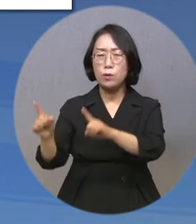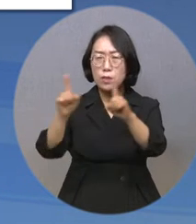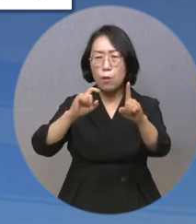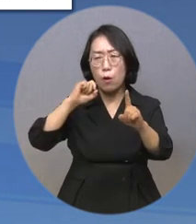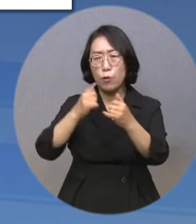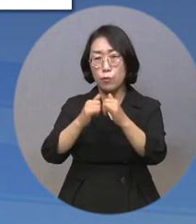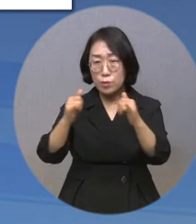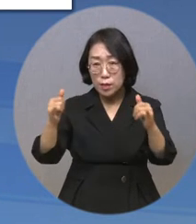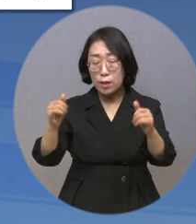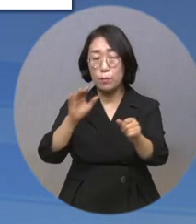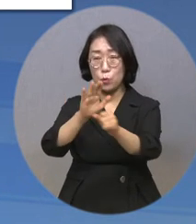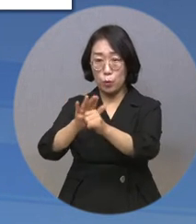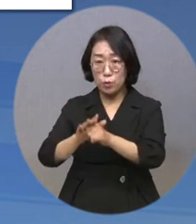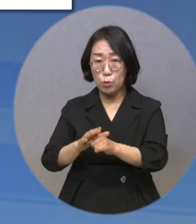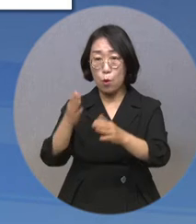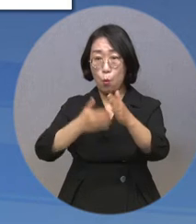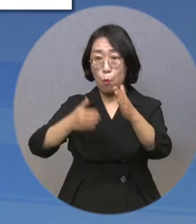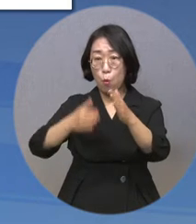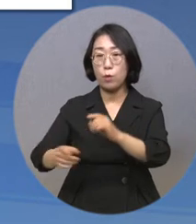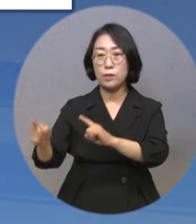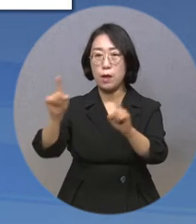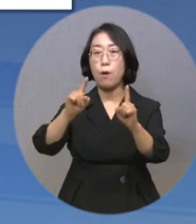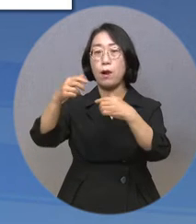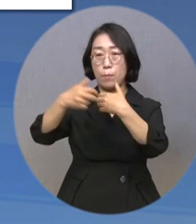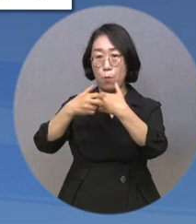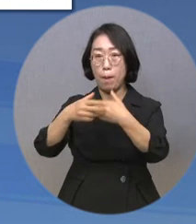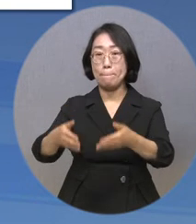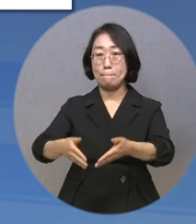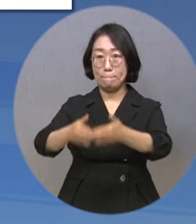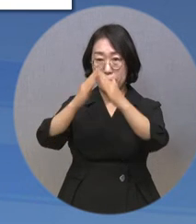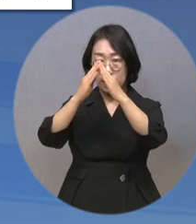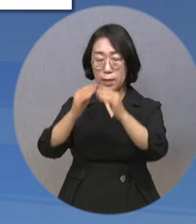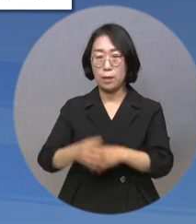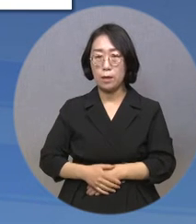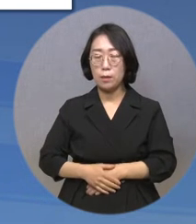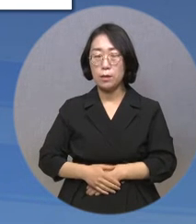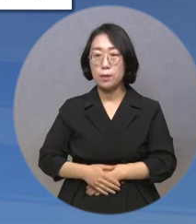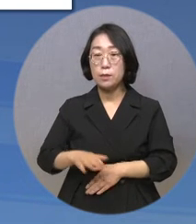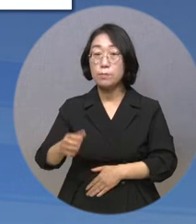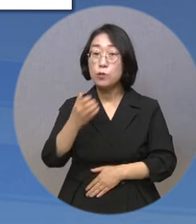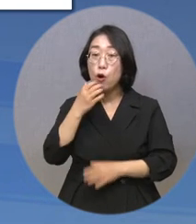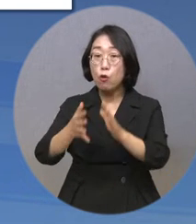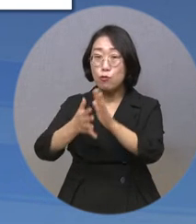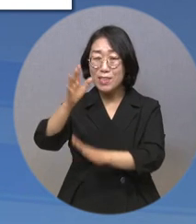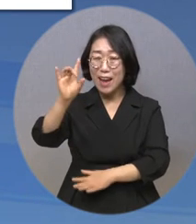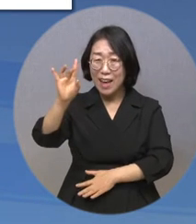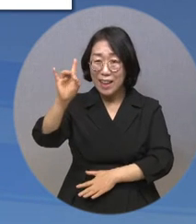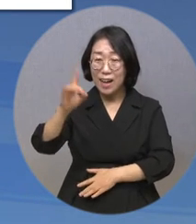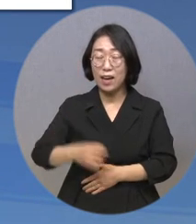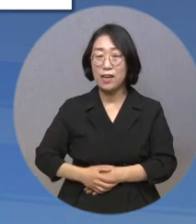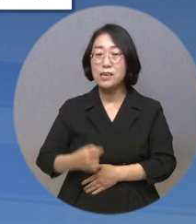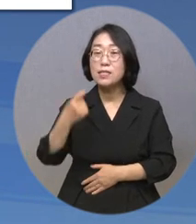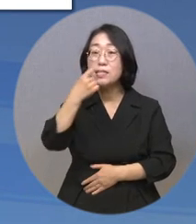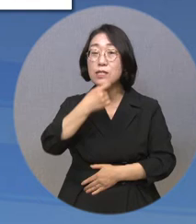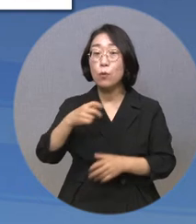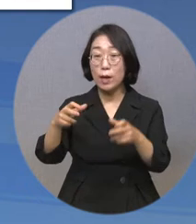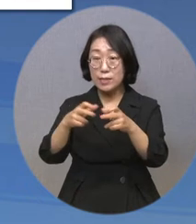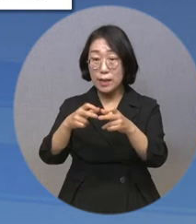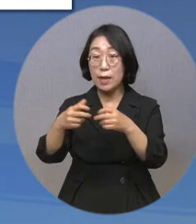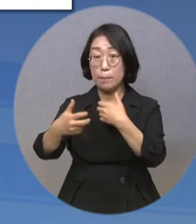서울시 최초의 공공재활병원을 건립하고 현재 전국에서 유일하게 서울시가 운영 중인 장애인